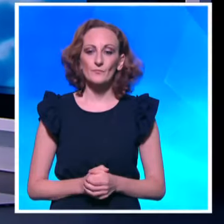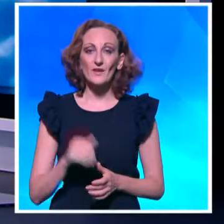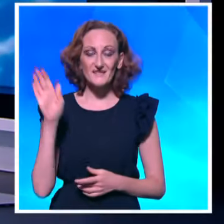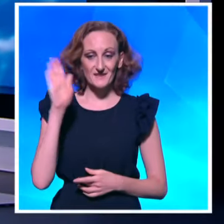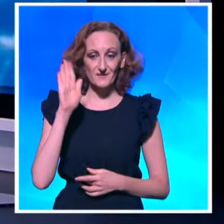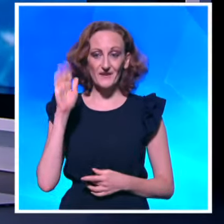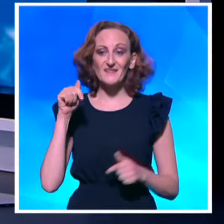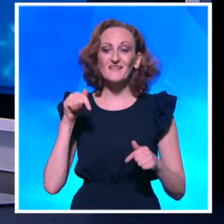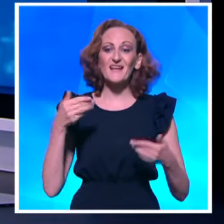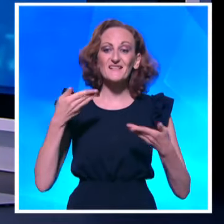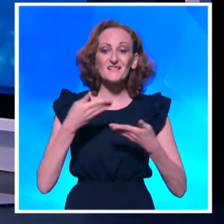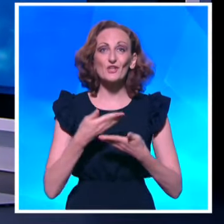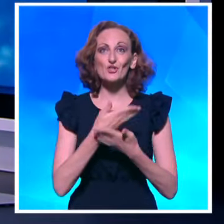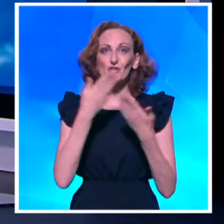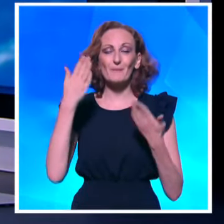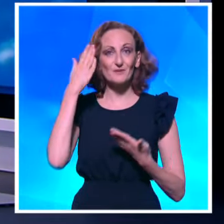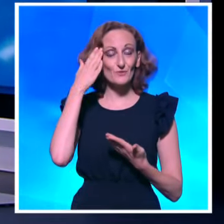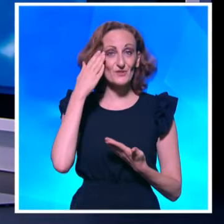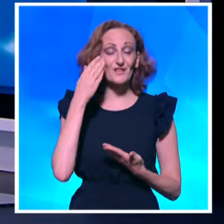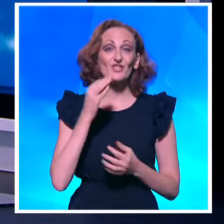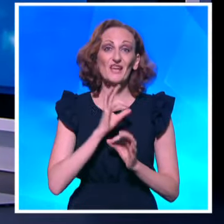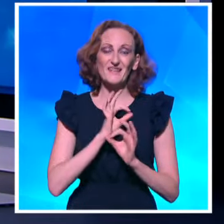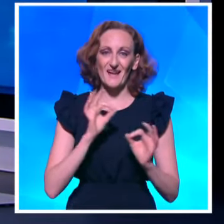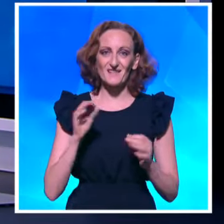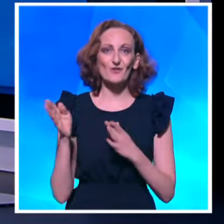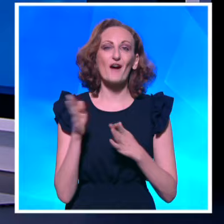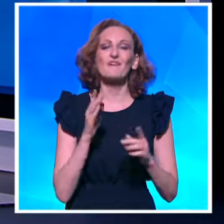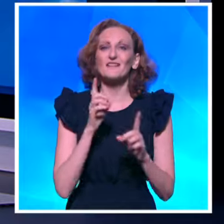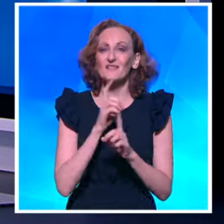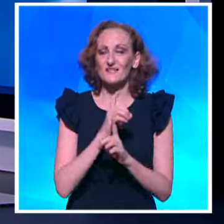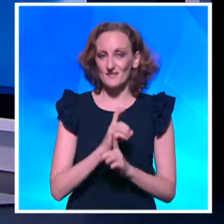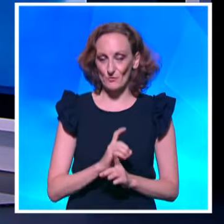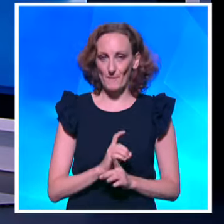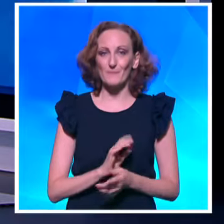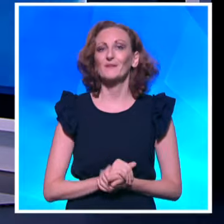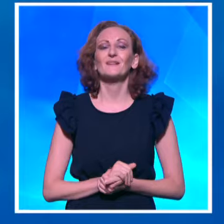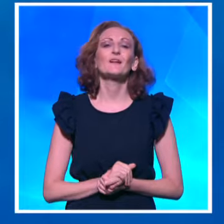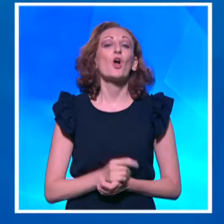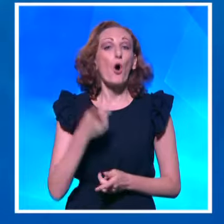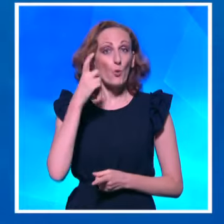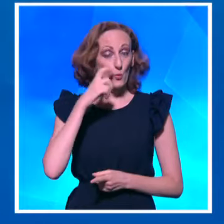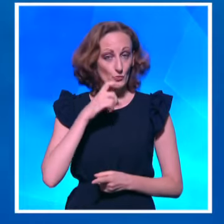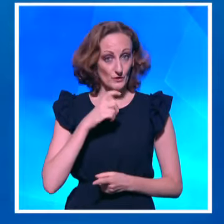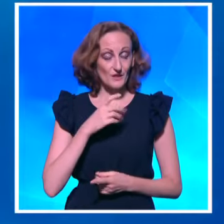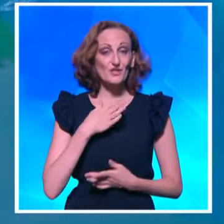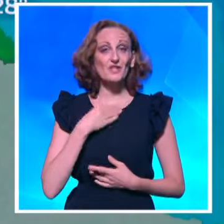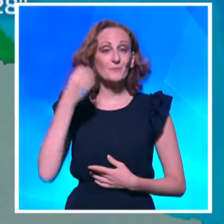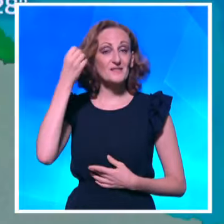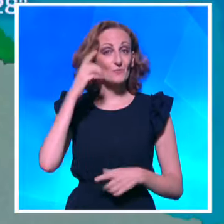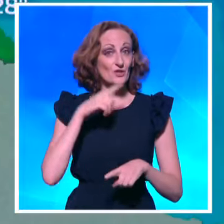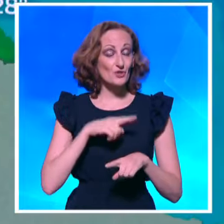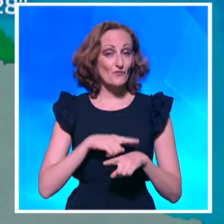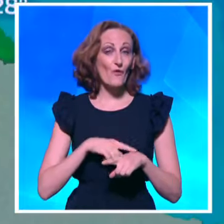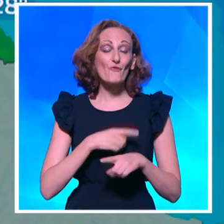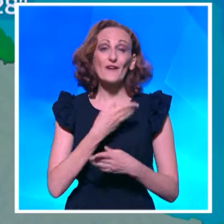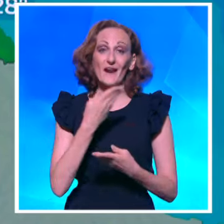Здравейте! Тази нощ небето на страната ще е предимно ясно, а вятърът слаб от изток-северо-изток. Утре изгледите са за слънчево време с